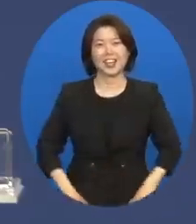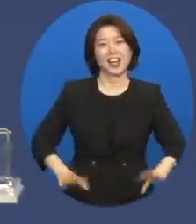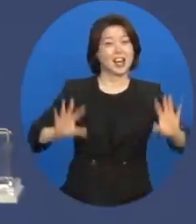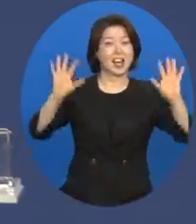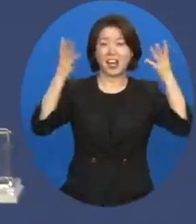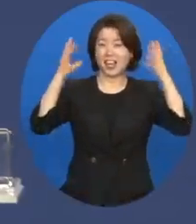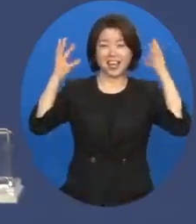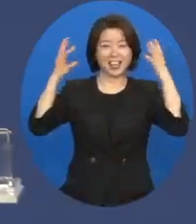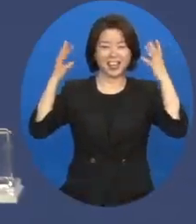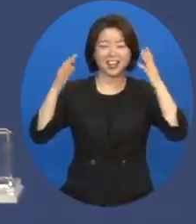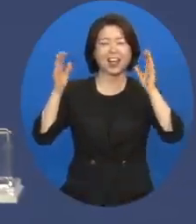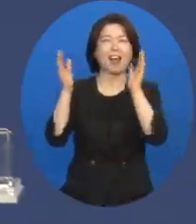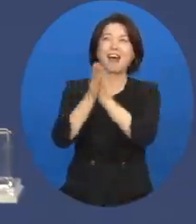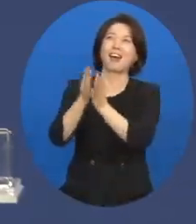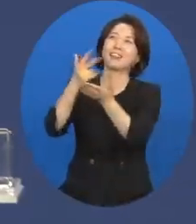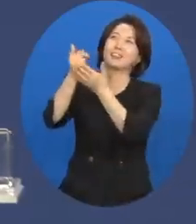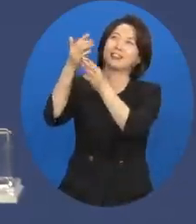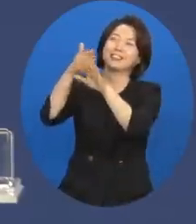아이 주여